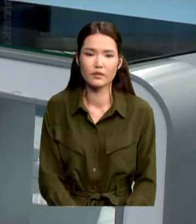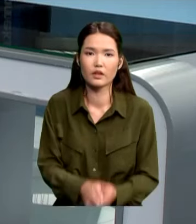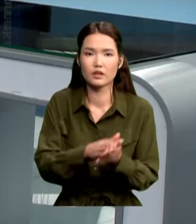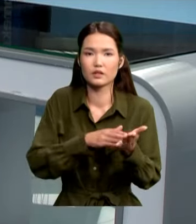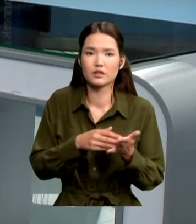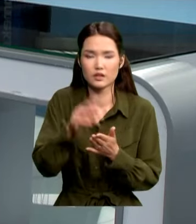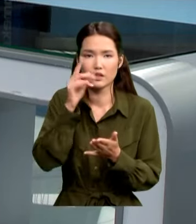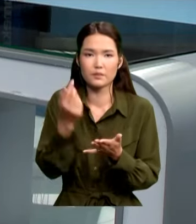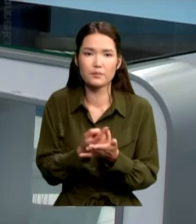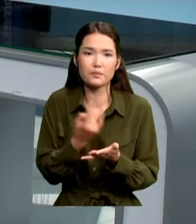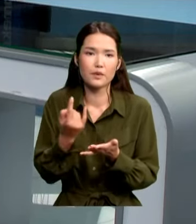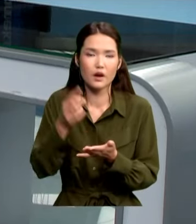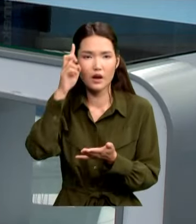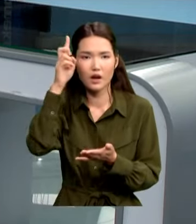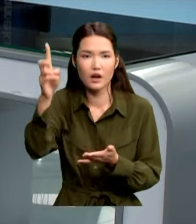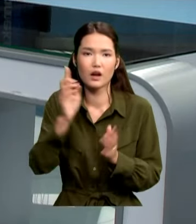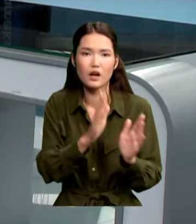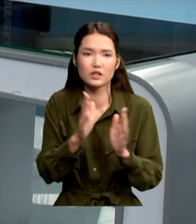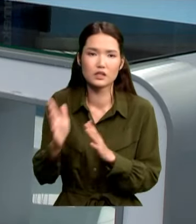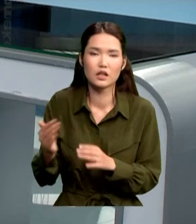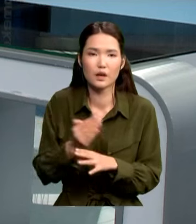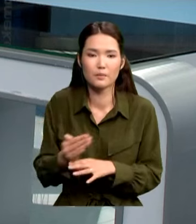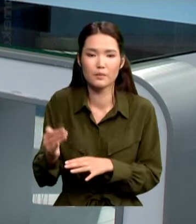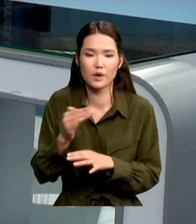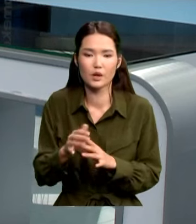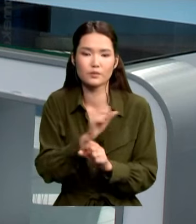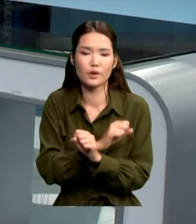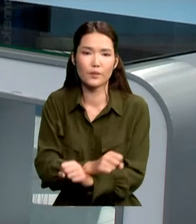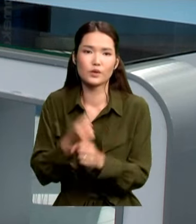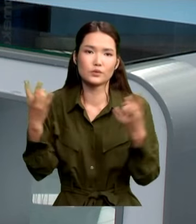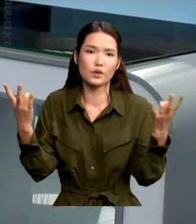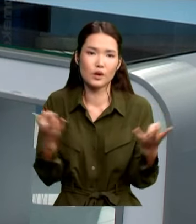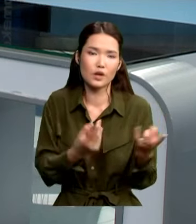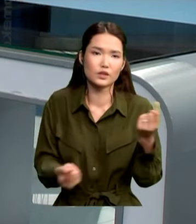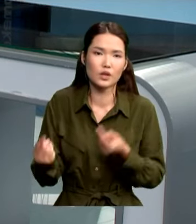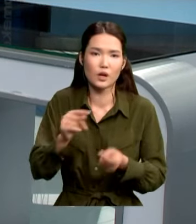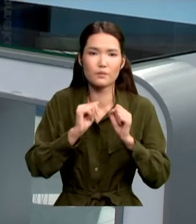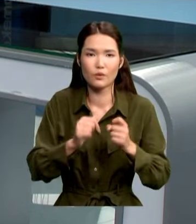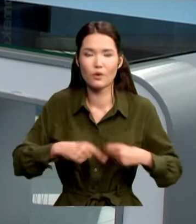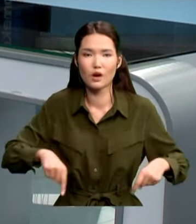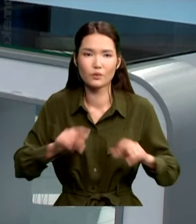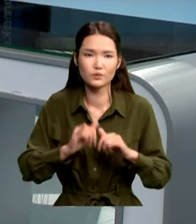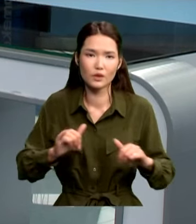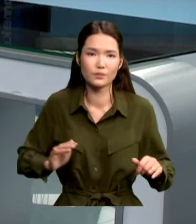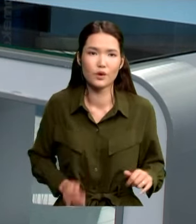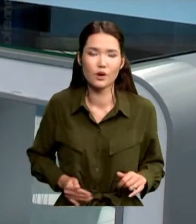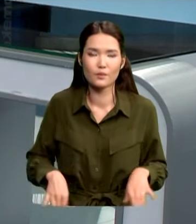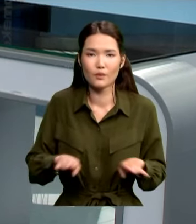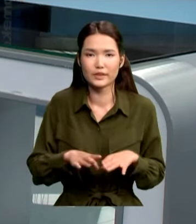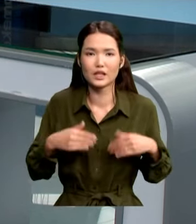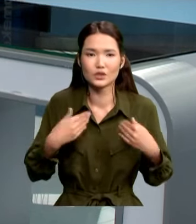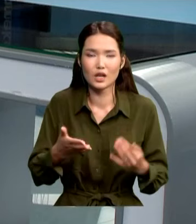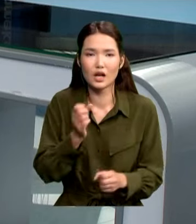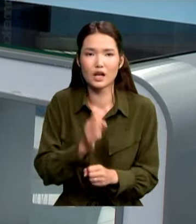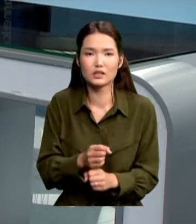Жанар жағармай бағасын мемлекеттік реттеуден біртіндеп бас тарту қажет. Бәсекелестікті қорғау және дамыту агенттігі осындай